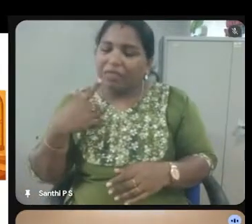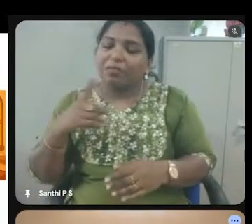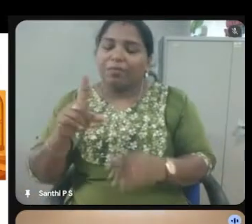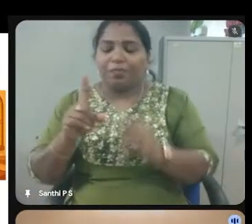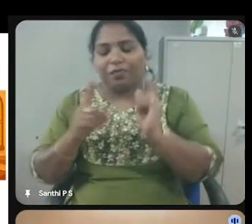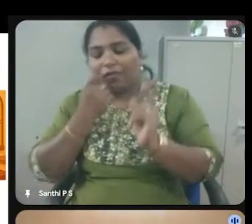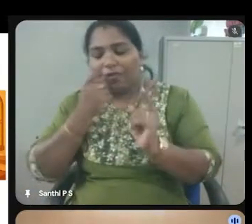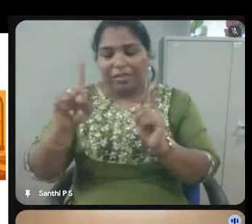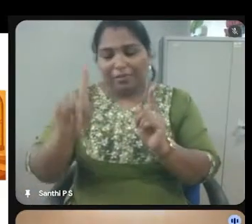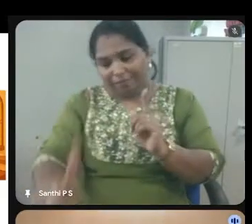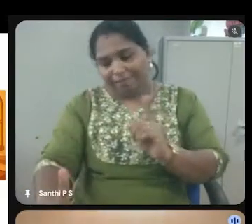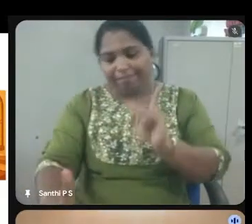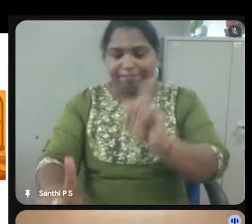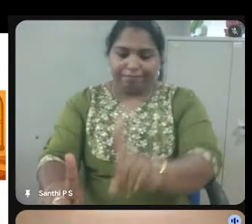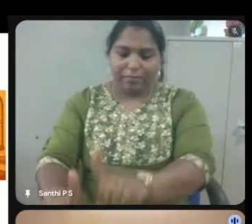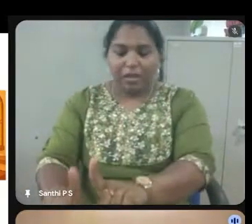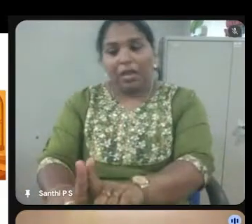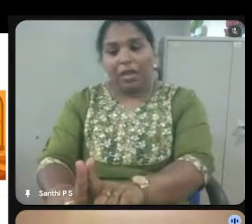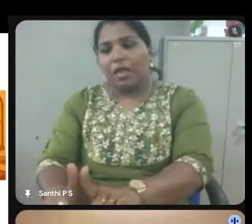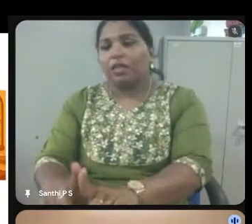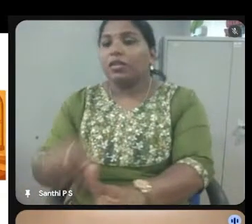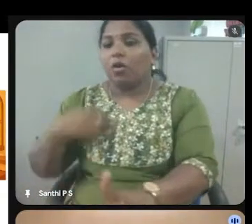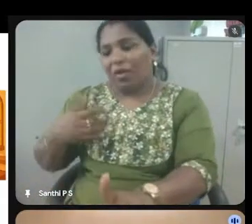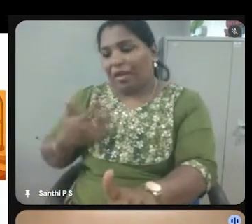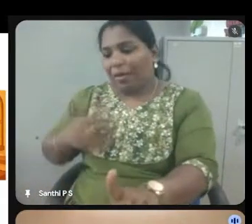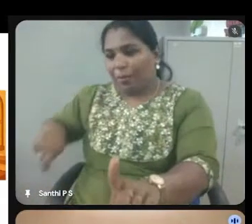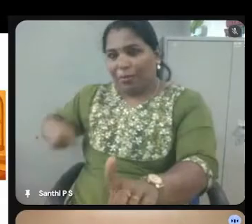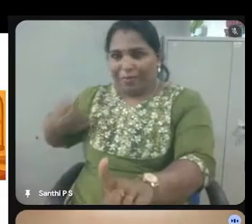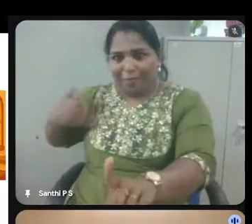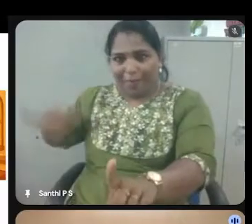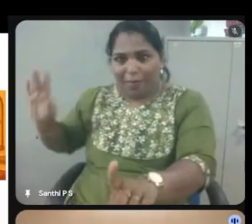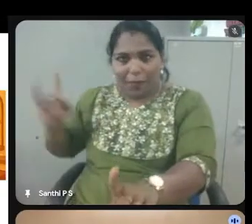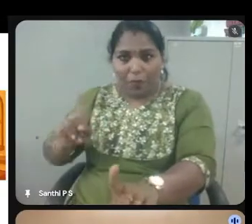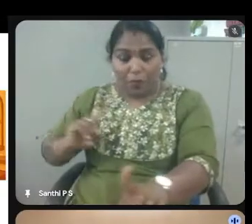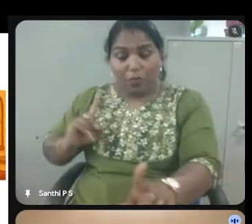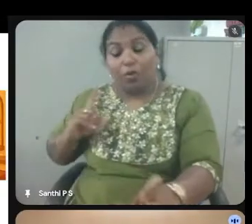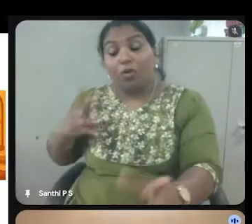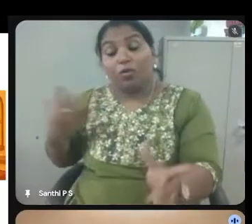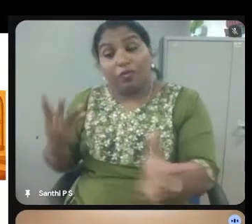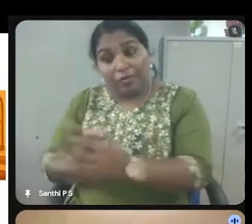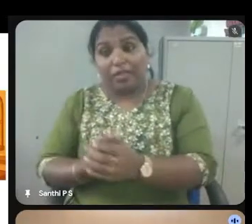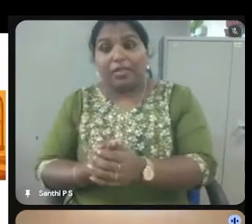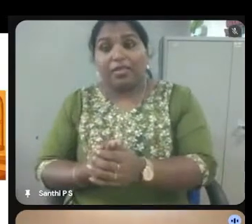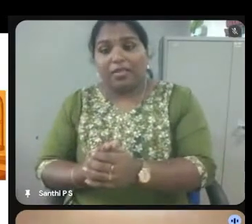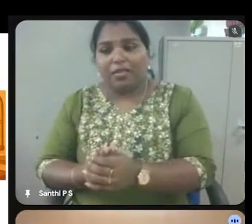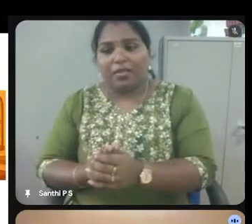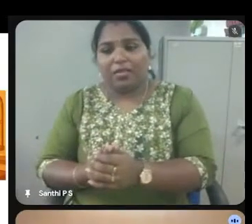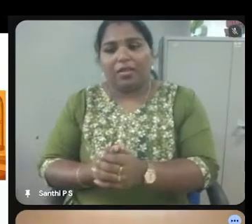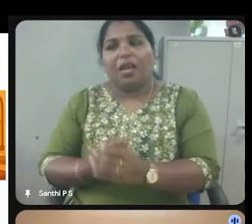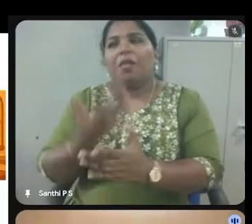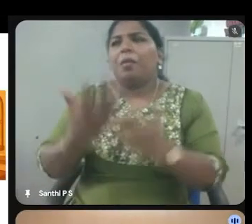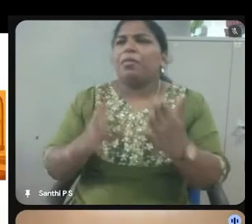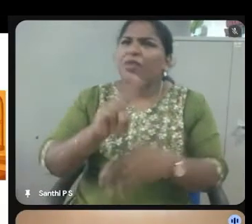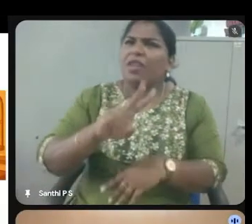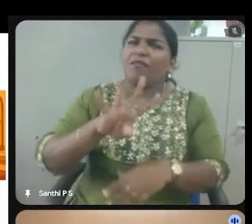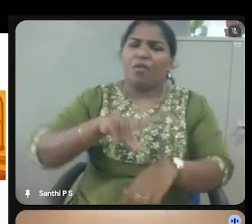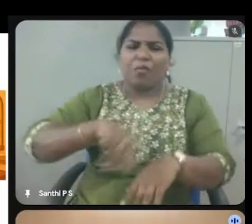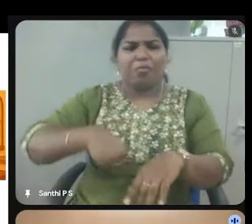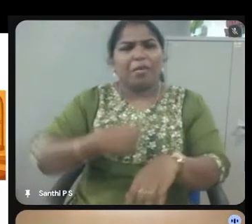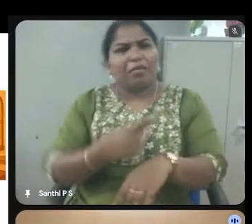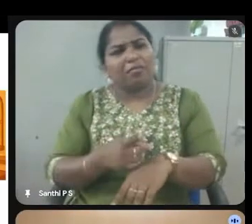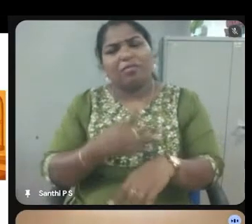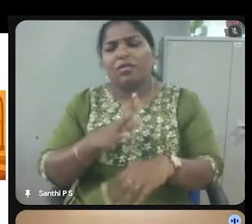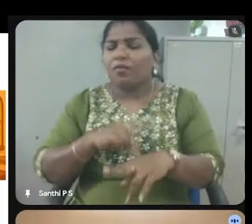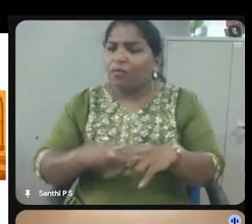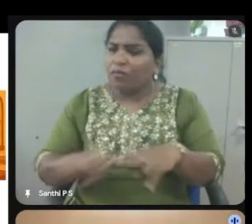കാണും. എന്ന് വെച്ച് കഴിഞ്ഞാൽ ഉദ്ദേശിക്കുന്നത് വെച്ചാൽ നമുക്ക് ഇപ്പം 24 മണിക്കൂറും കുട്ടിയുടെ കൂടെ ഇരുന്ന് കളിക്കാനോ അല്ലെങ്കിൽ വർത്താനം പറയാനോ ചിലപ്പം ഇപ്പോഴത്തെ നമ്മുടെ ന്യൂക്ലിയർ